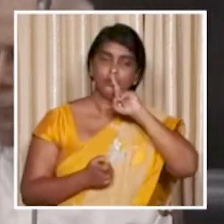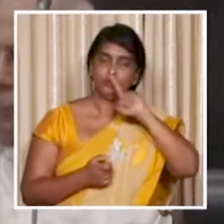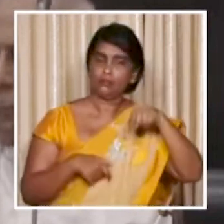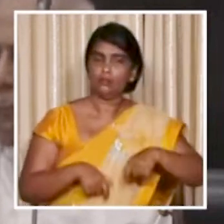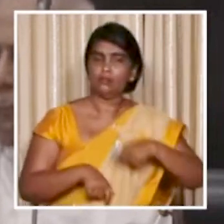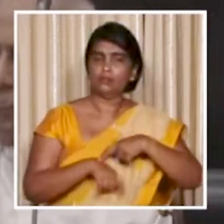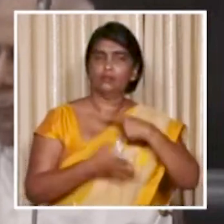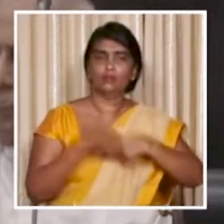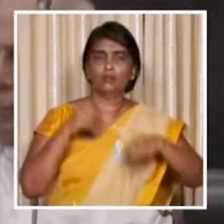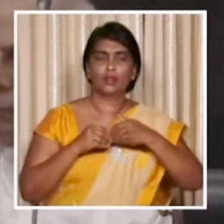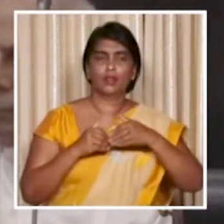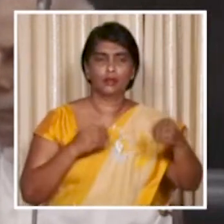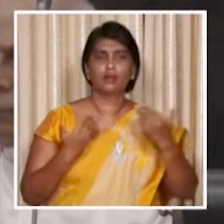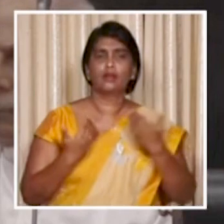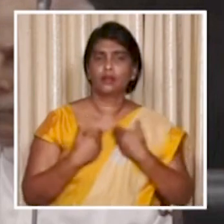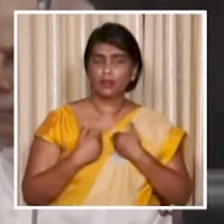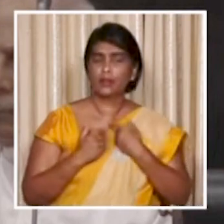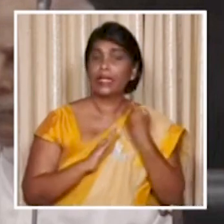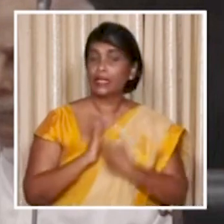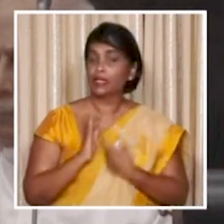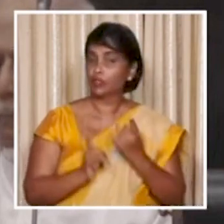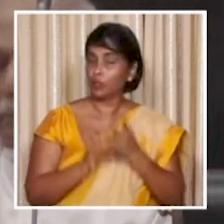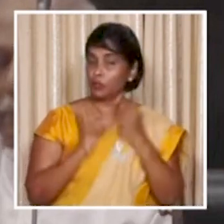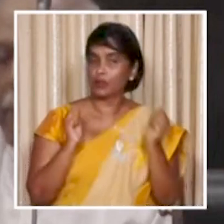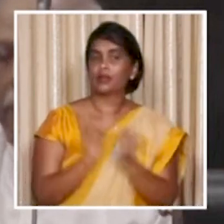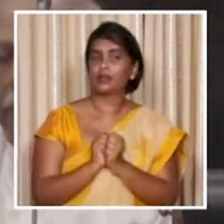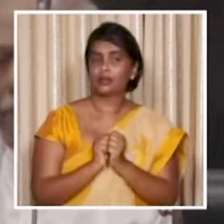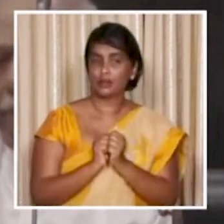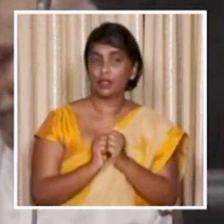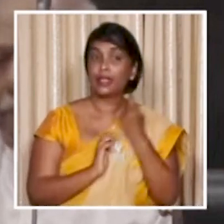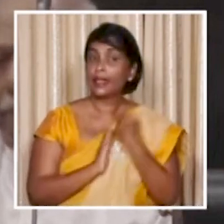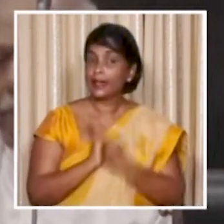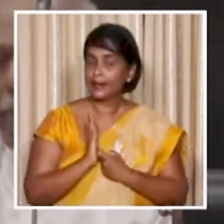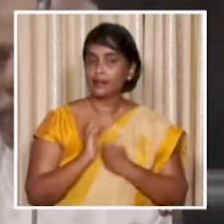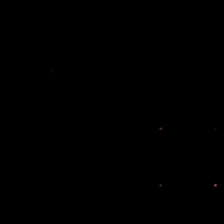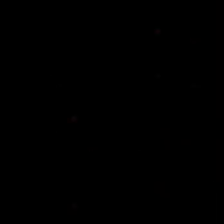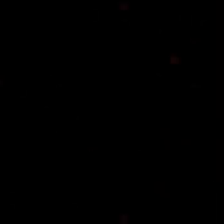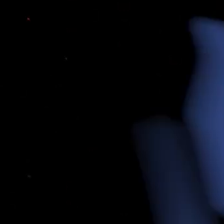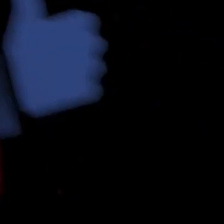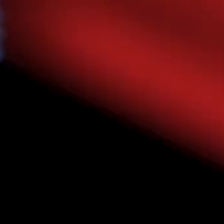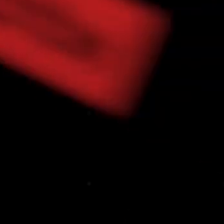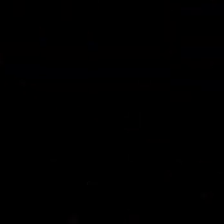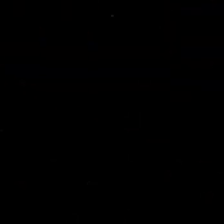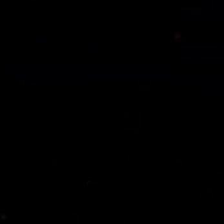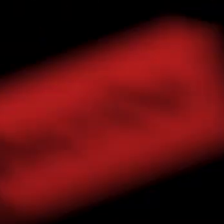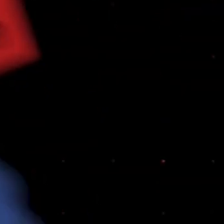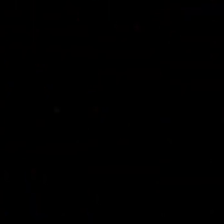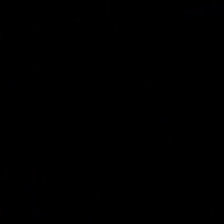අවස්ථාවේදී ඡන්දෙ ගෙනියන්න බෑ. අපි නීතිය අනුව වැඩ කරේ. නීතියෙන් අයින් වෙලා නැහැ.